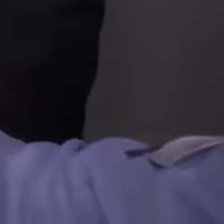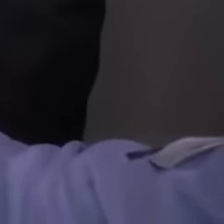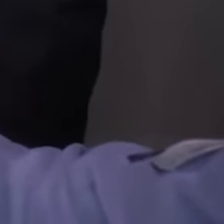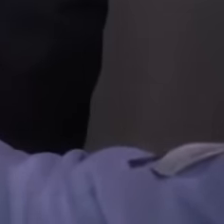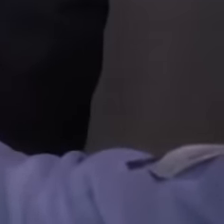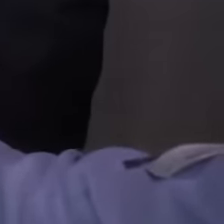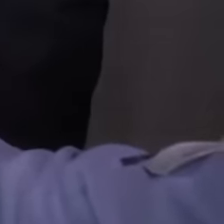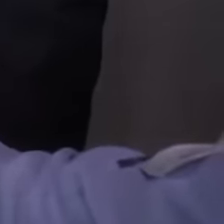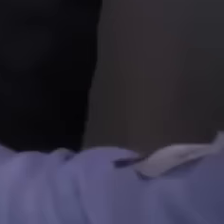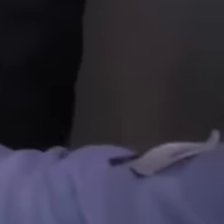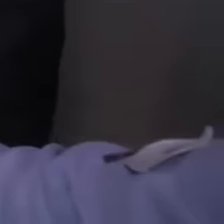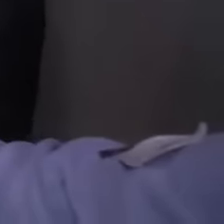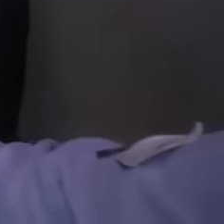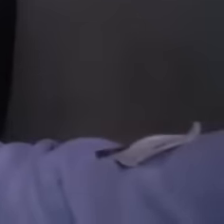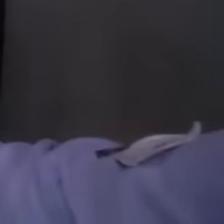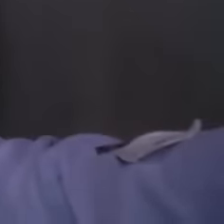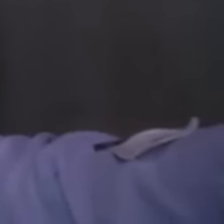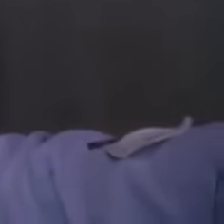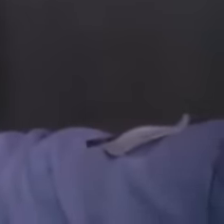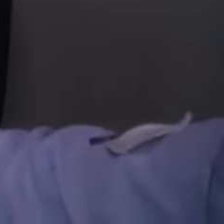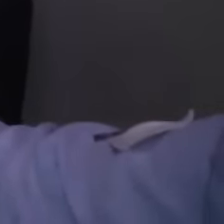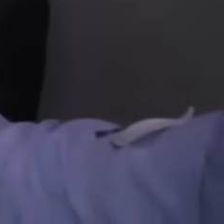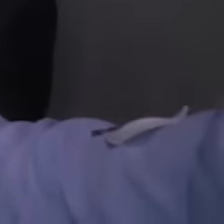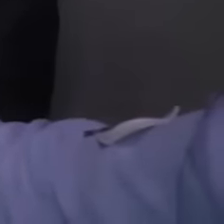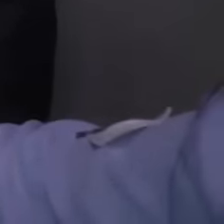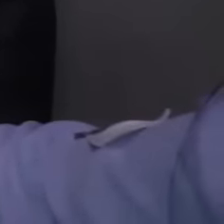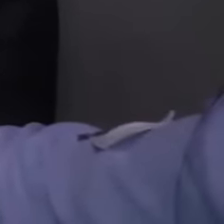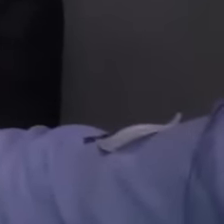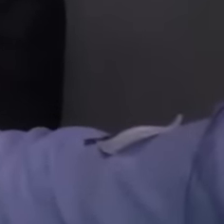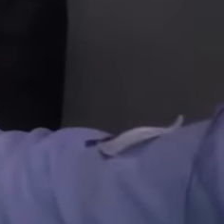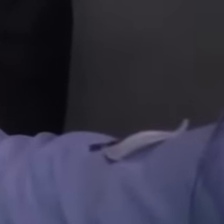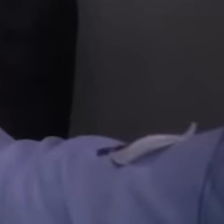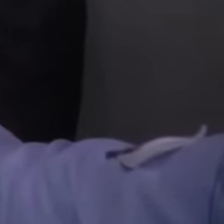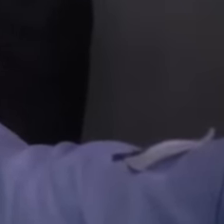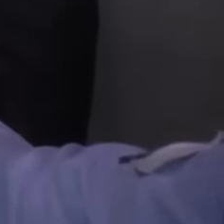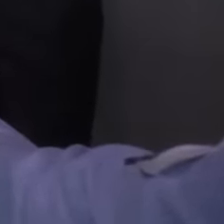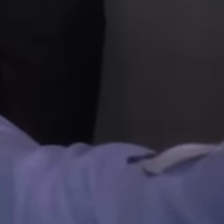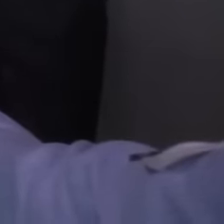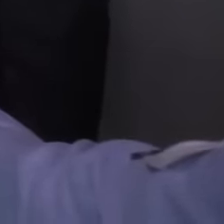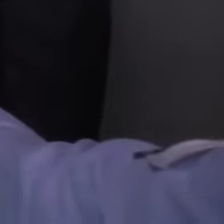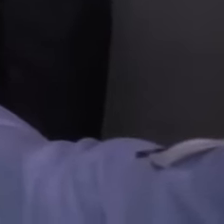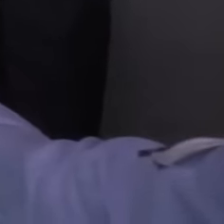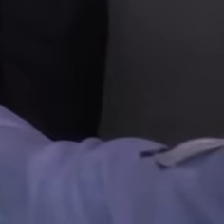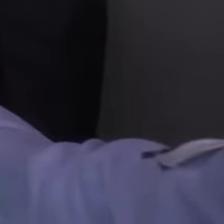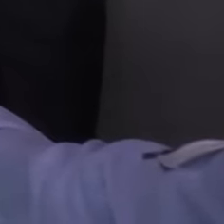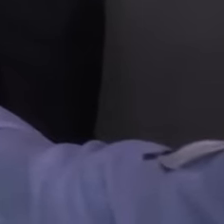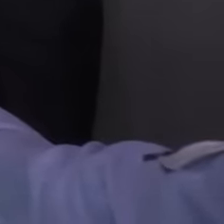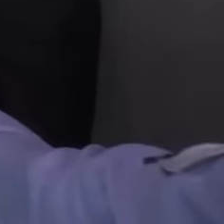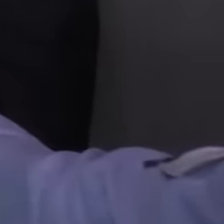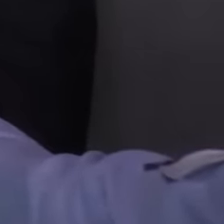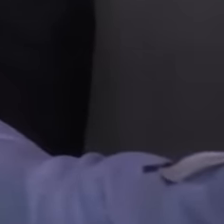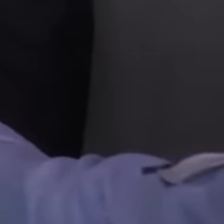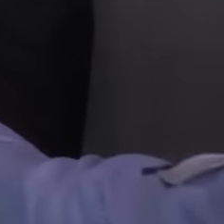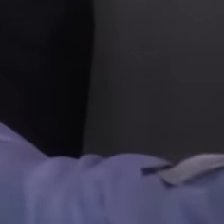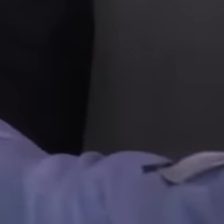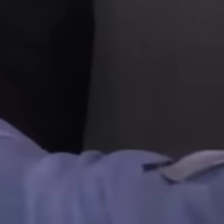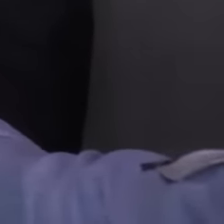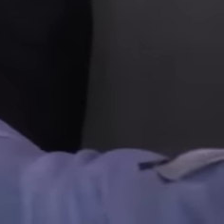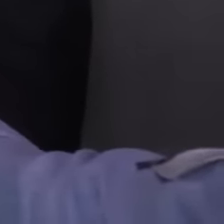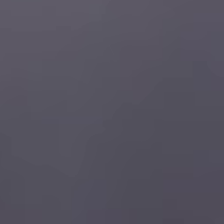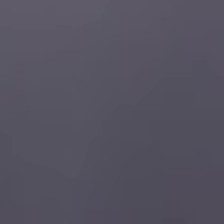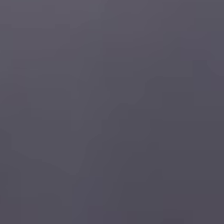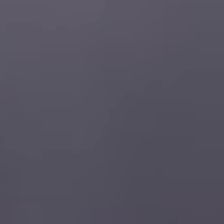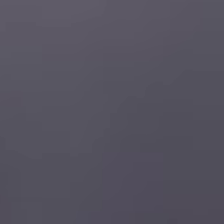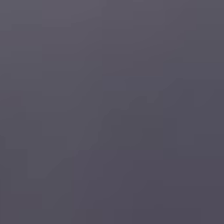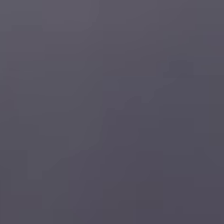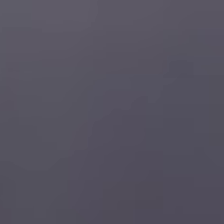papirmahin yung sa worth 27 million nga po. Para saan daw po yung pirma nyo sana? Hindi naman po kasi nila in-explain sa